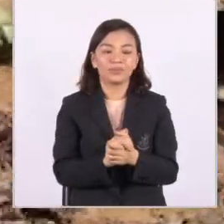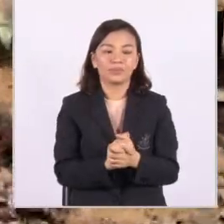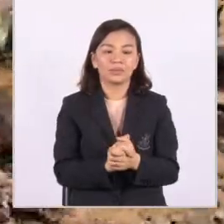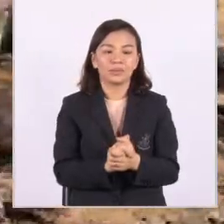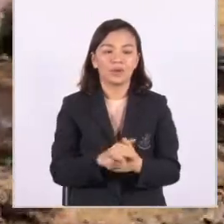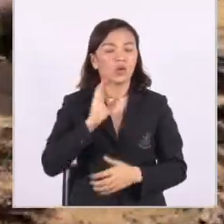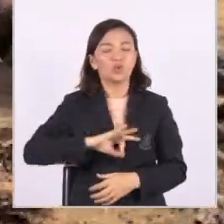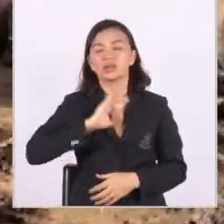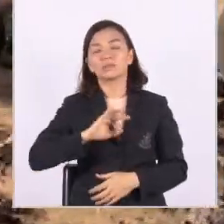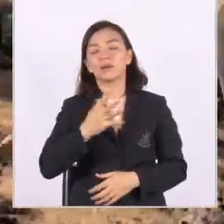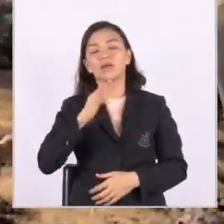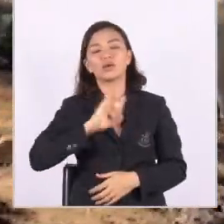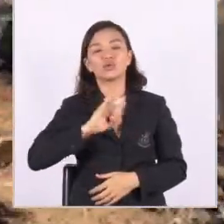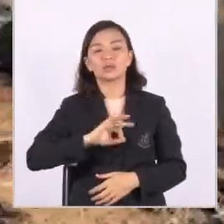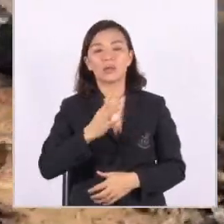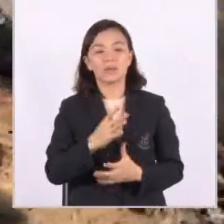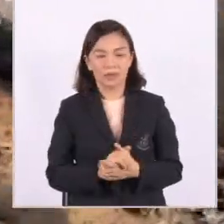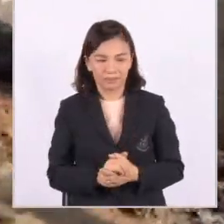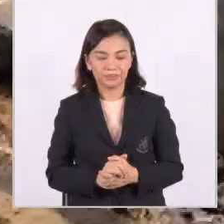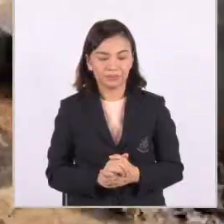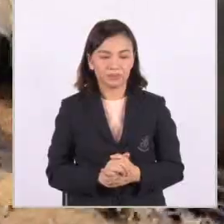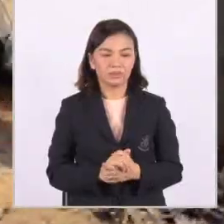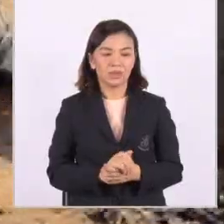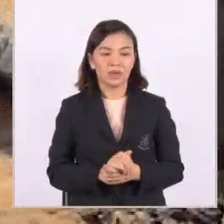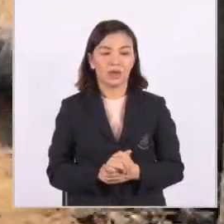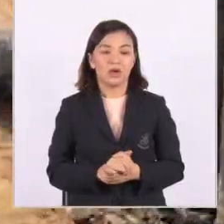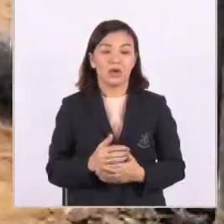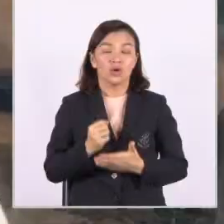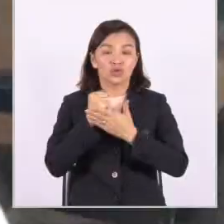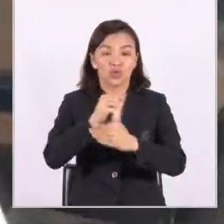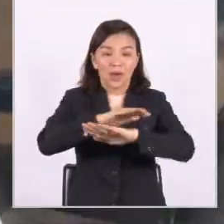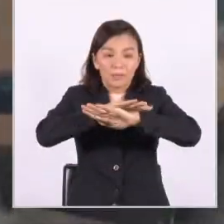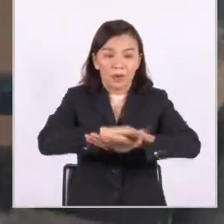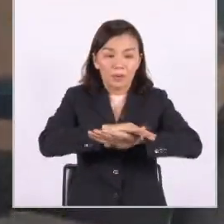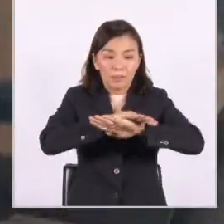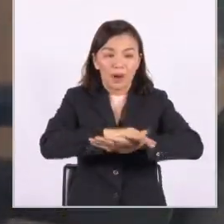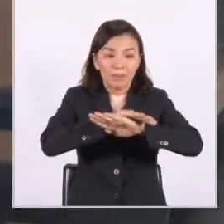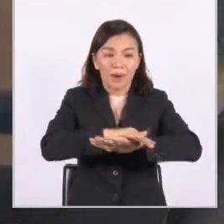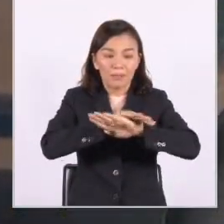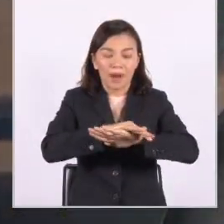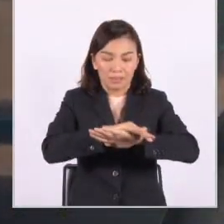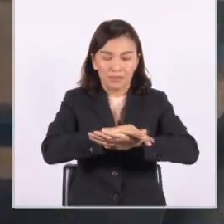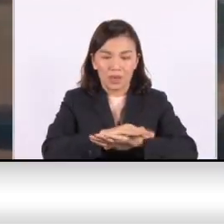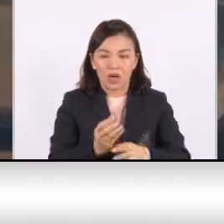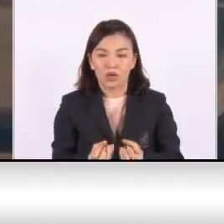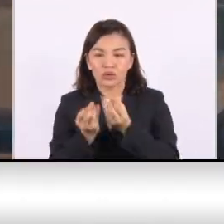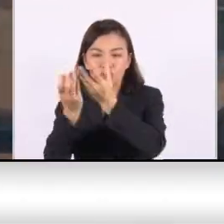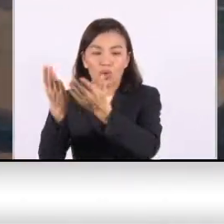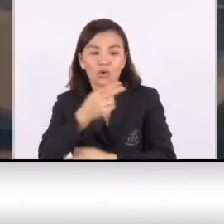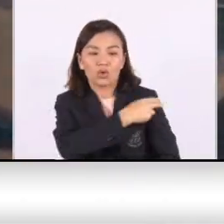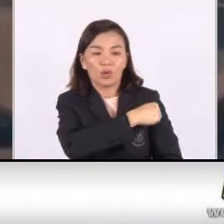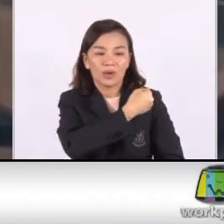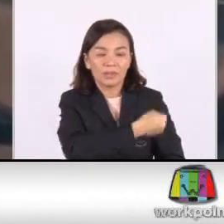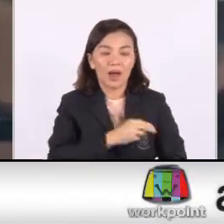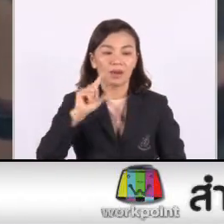อยู่ในสภาพที่หมดสติแล้วว่าอย่างนั้นหน่วยกู้ชีพก็พยายามปั๊มหัวใจน้องเพื่อยื้อชีวิตให้ไปถึงโรงพยาบาลให้เร็วที่สุดผู้เป็นแม่น